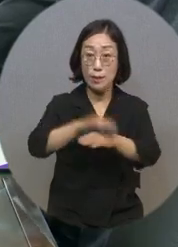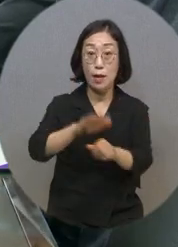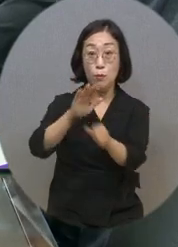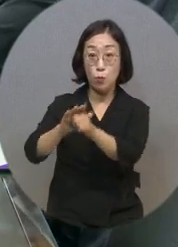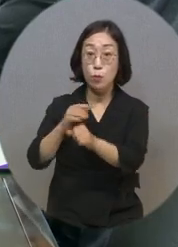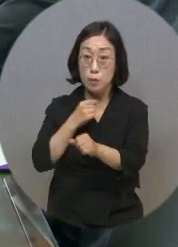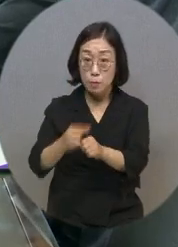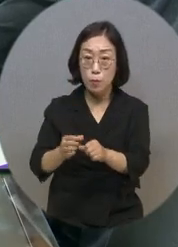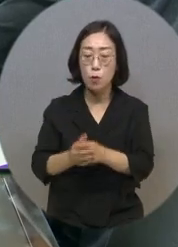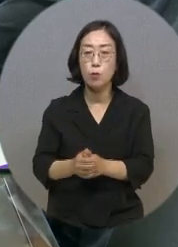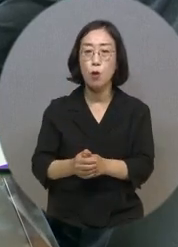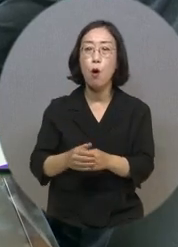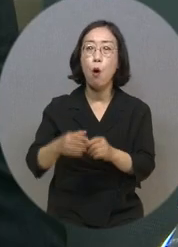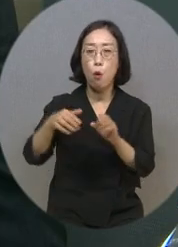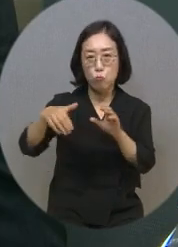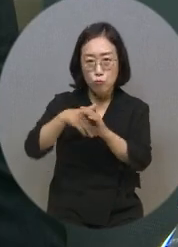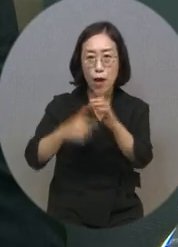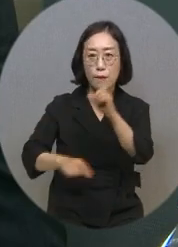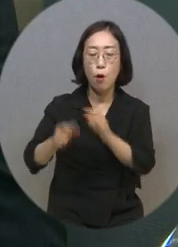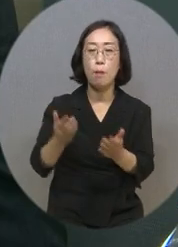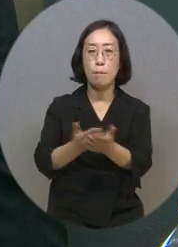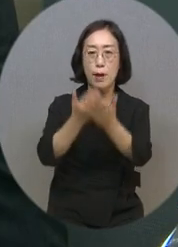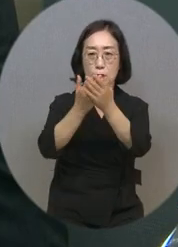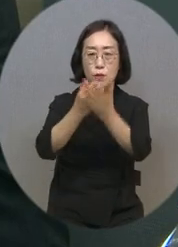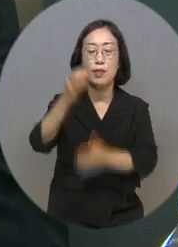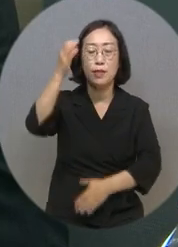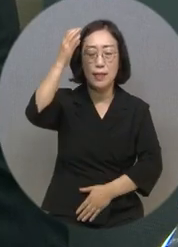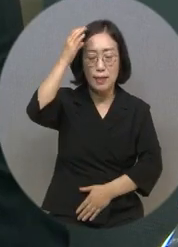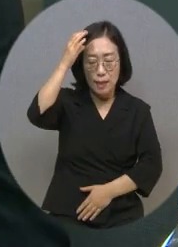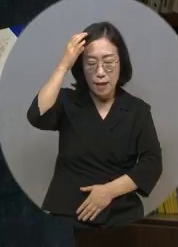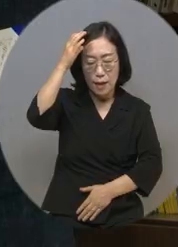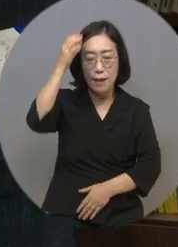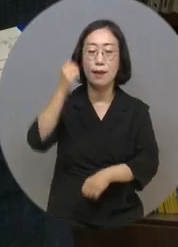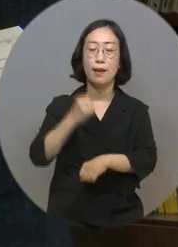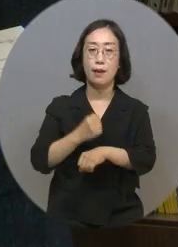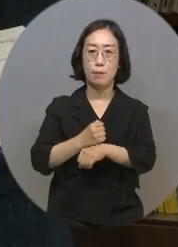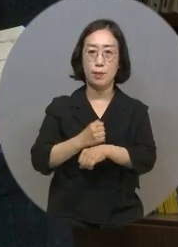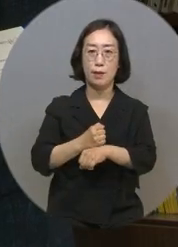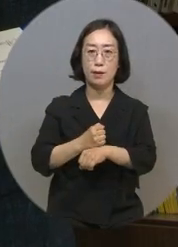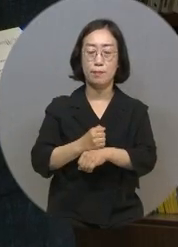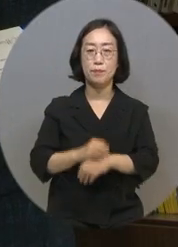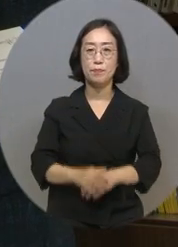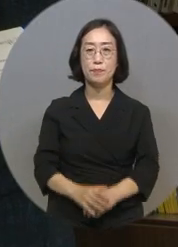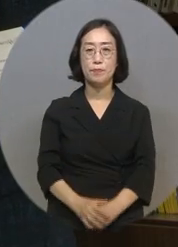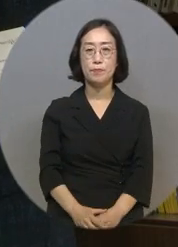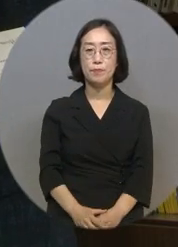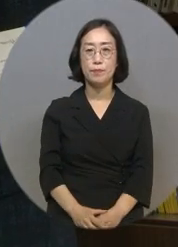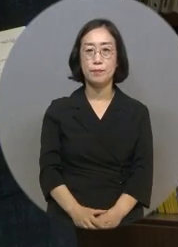복지 문화와 추모 문화가 한층 더 발전하기를 기대해봅니다 저원 방송 김영준입니다 예